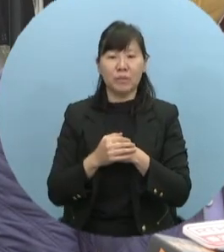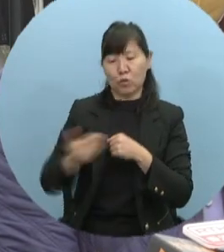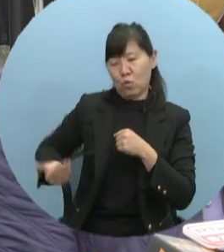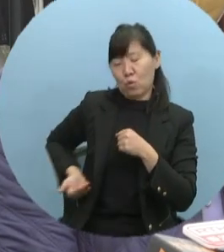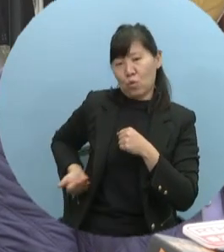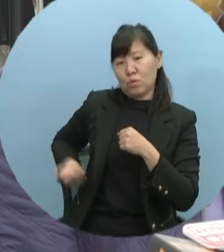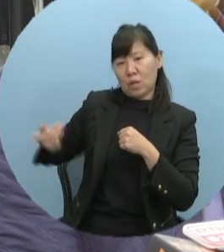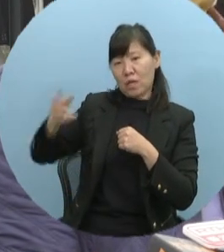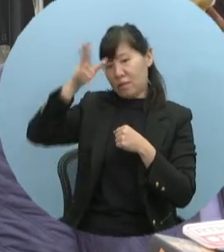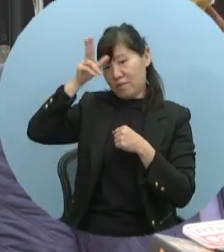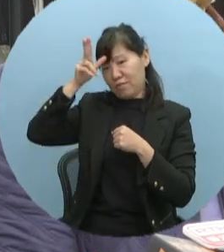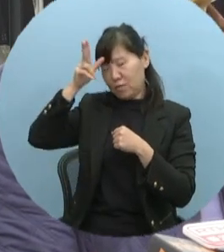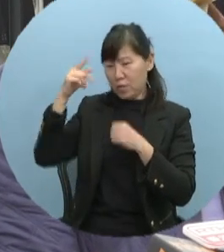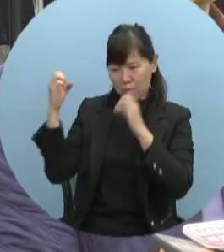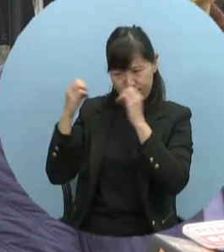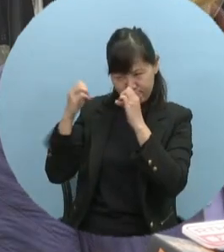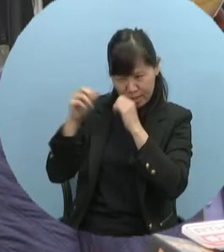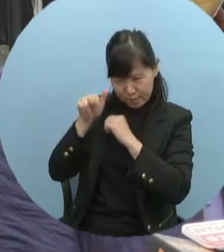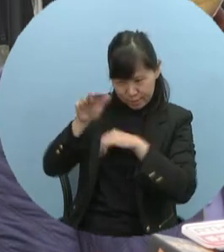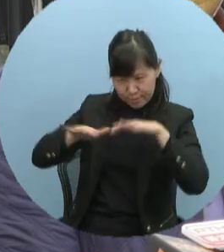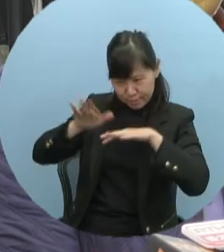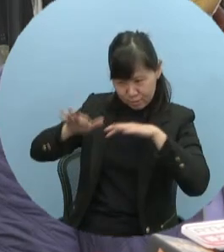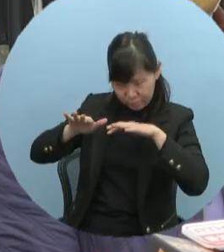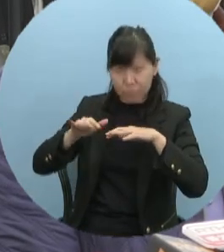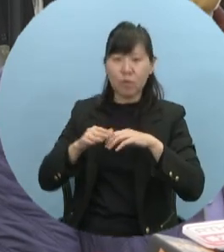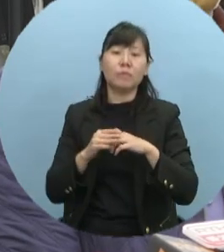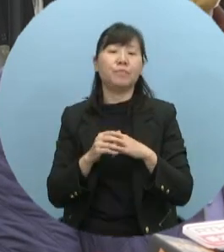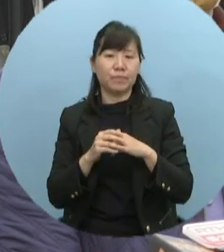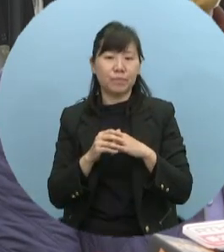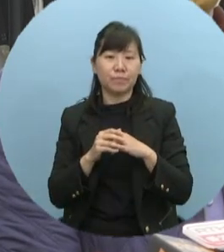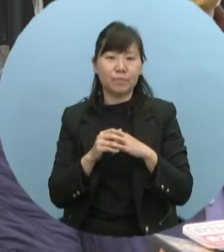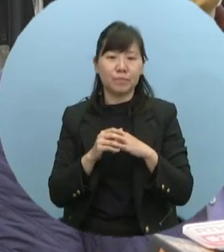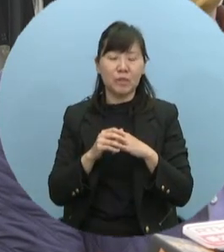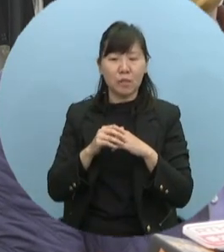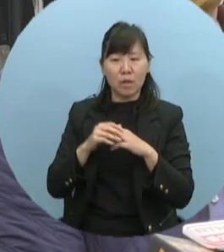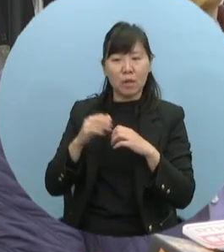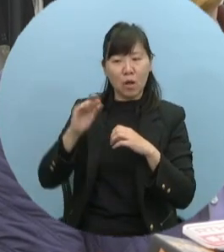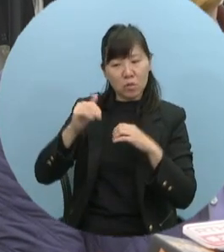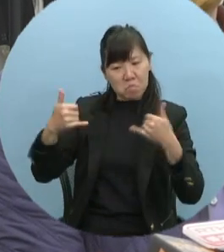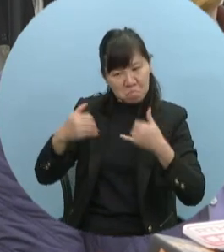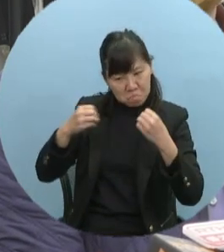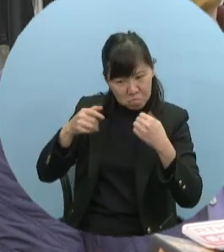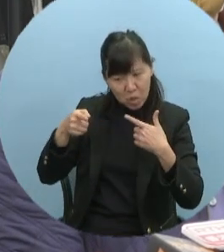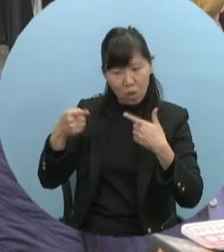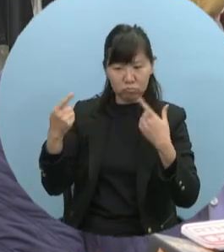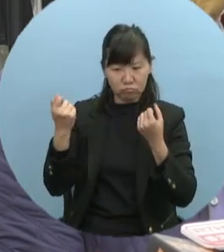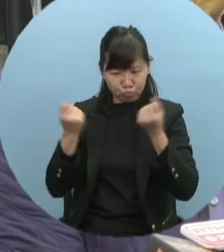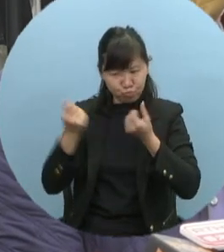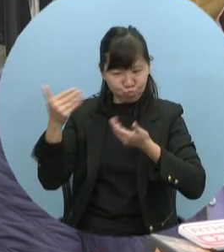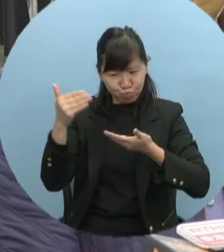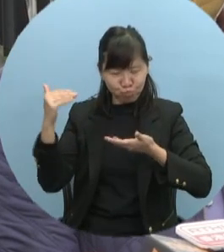府咧都係密切監察住嘅情況嘅，希望咧就適時咧就檢討下嗰個陸路運輸嘅情